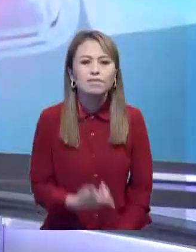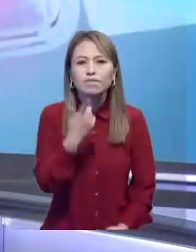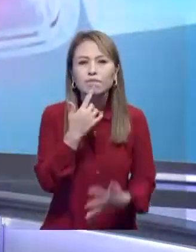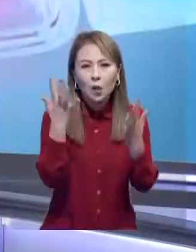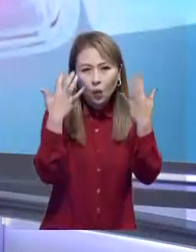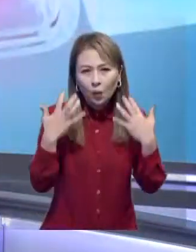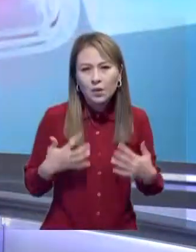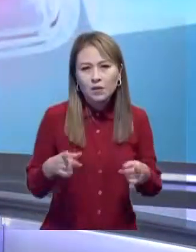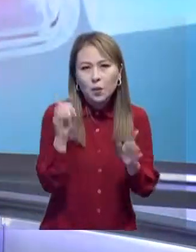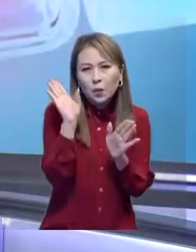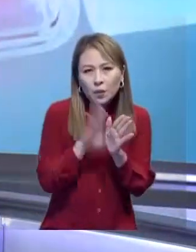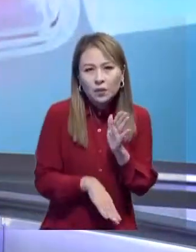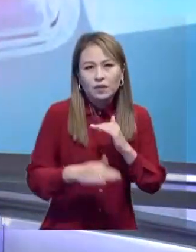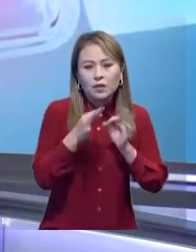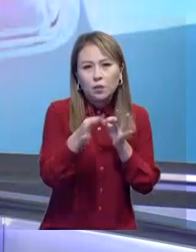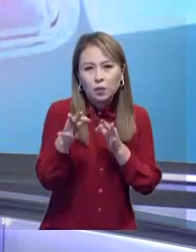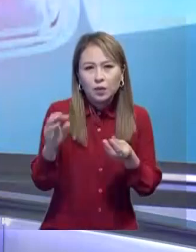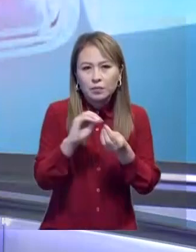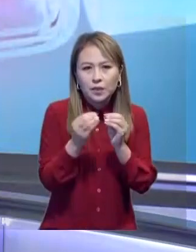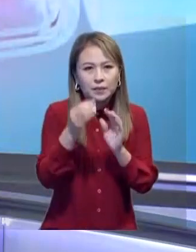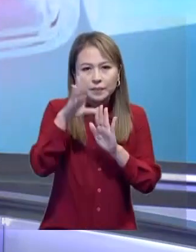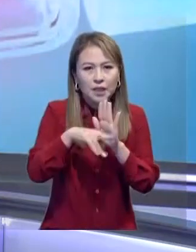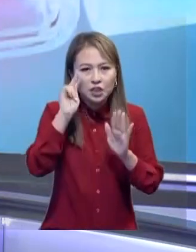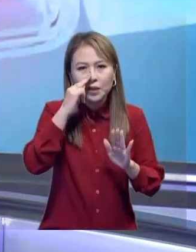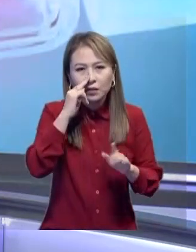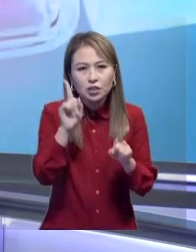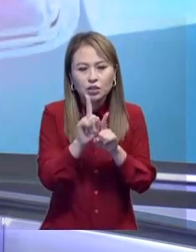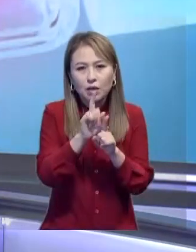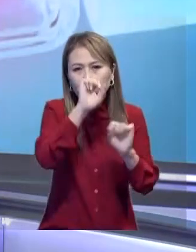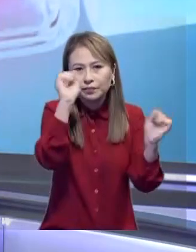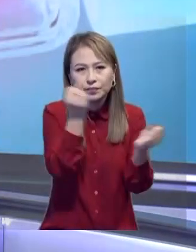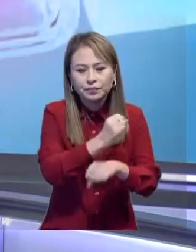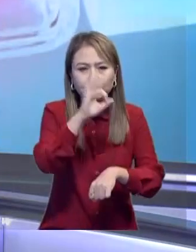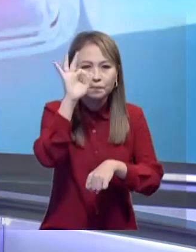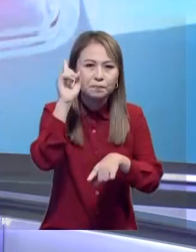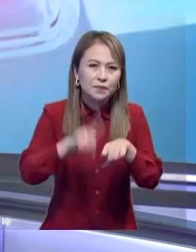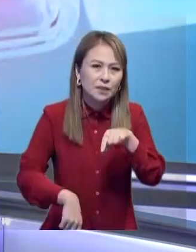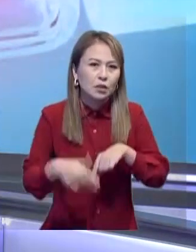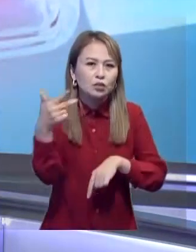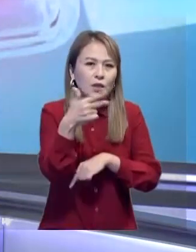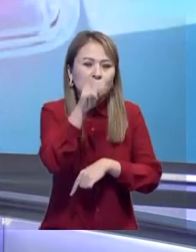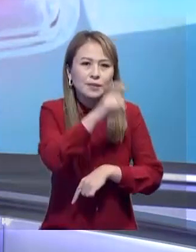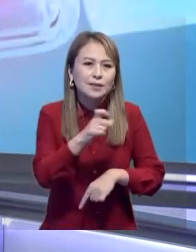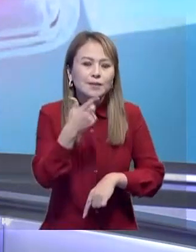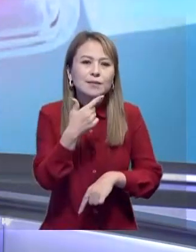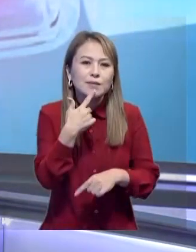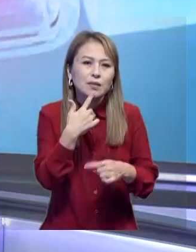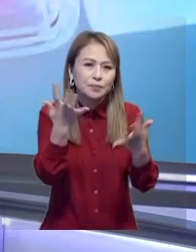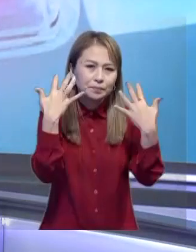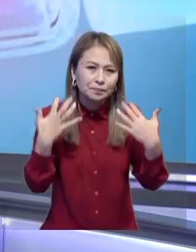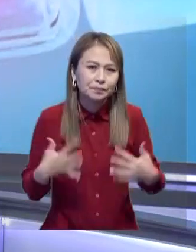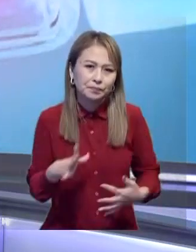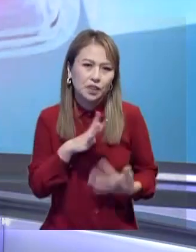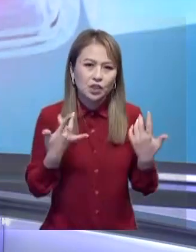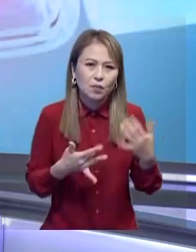Қызылша дендеп барады. Елдің барлық өңірінде ахуал мәз емес. Әсіресе Шымкентте індет жылдам тарап жатыр. 3000-нан аса адам қызылшаға